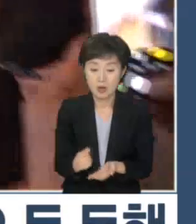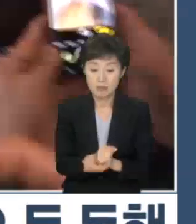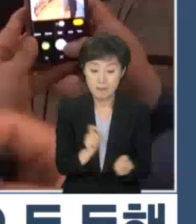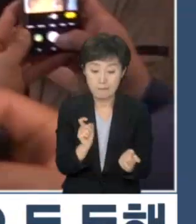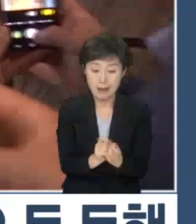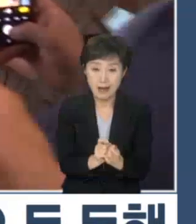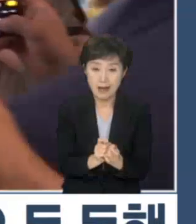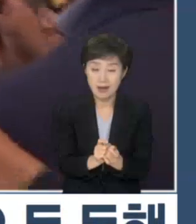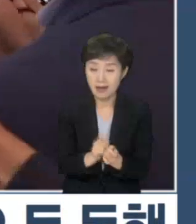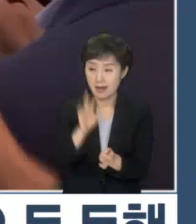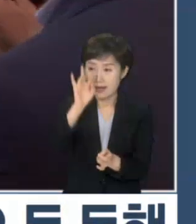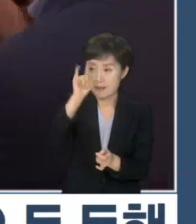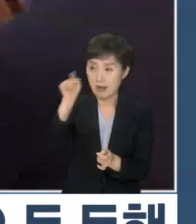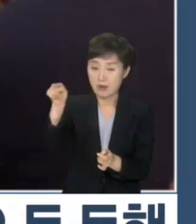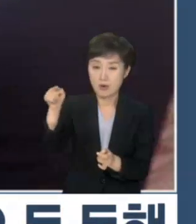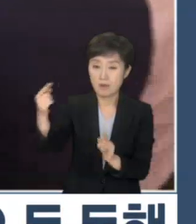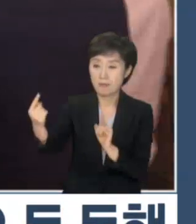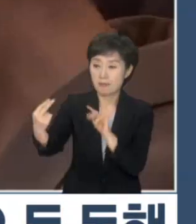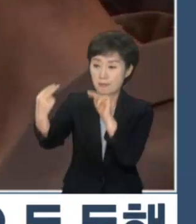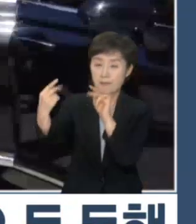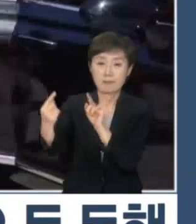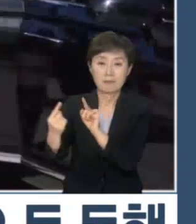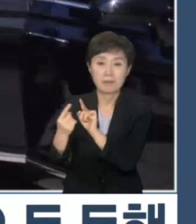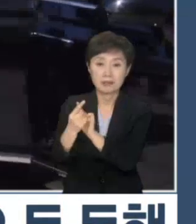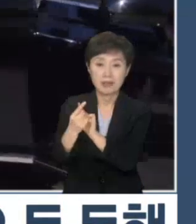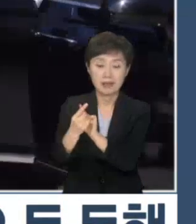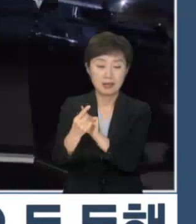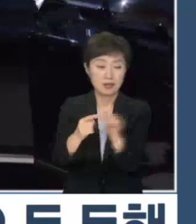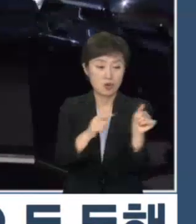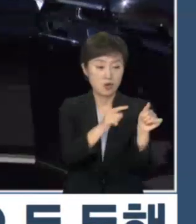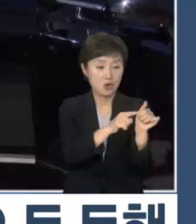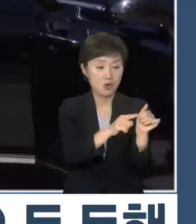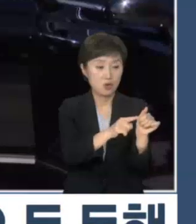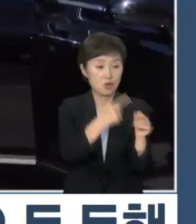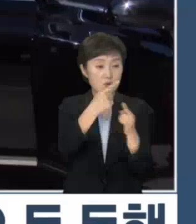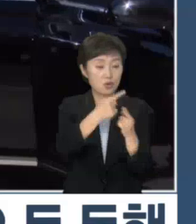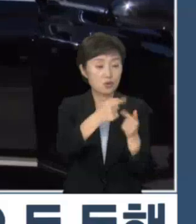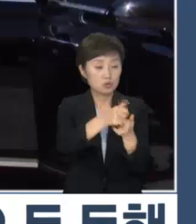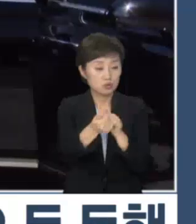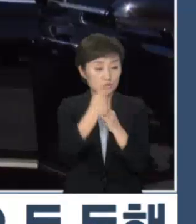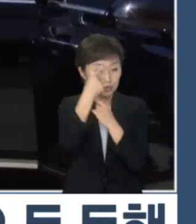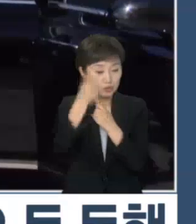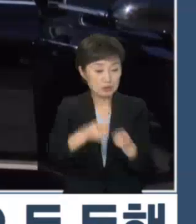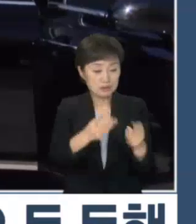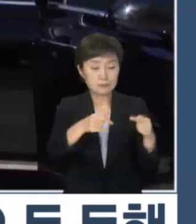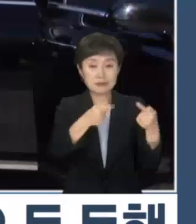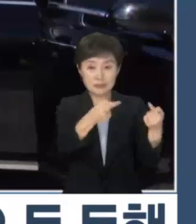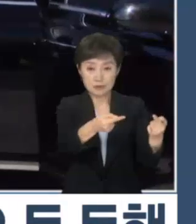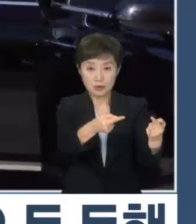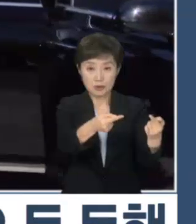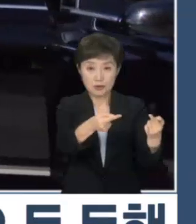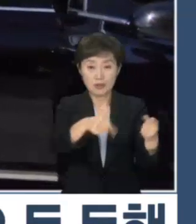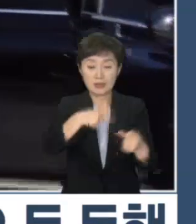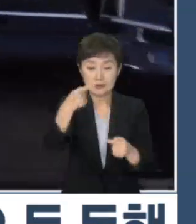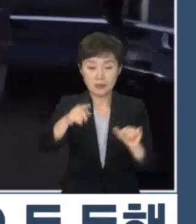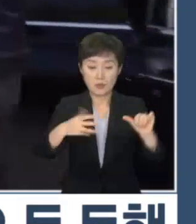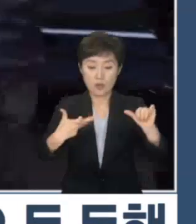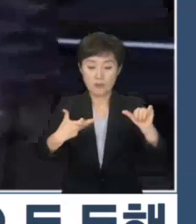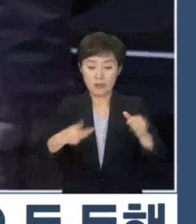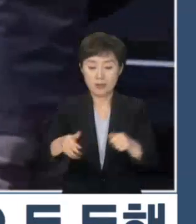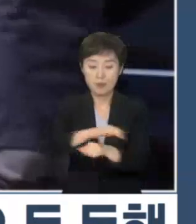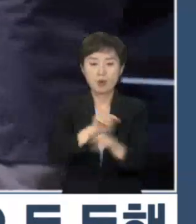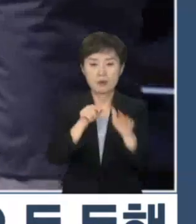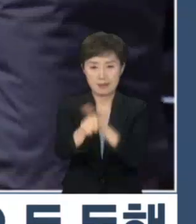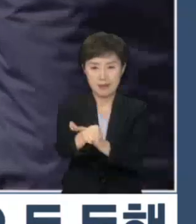박근혜 대통령을 만나고 또 박정희 대통령 추도식에 참석을 한 다음에 또 5.18 묘역을 간다고 하지 않습니까? 그런